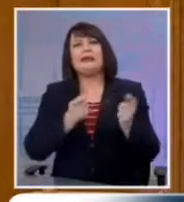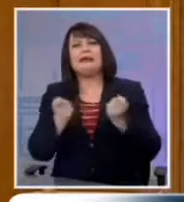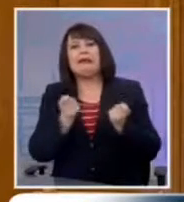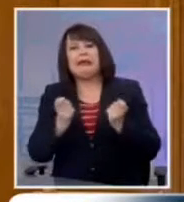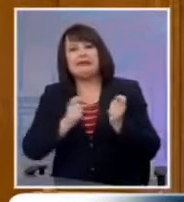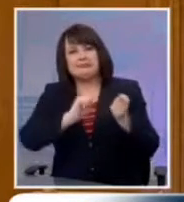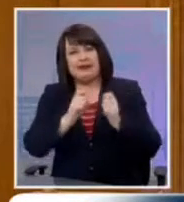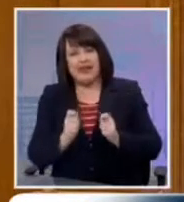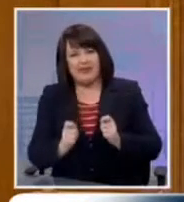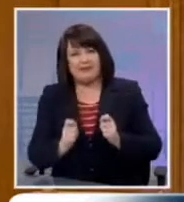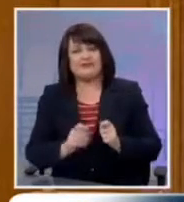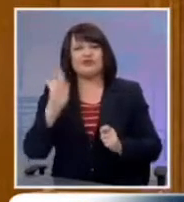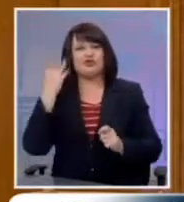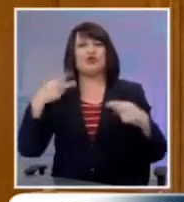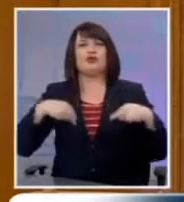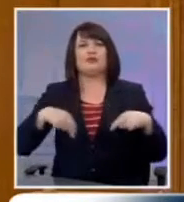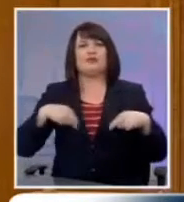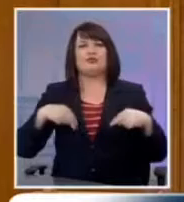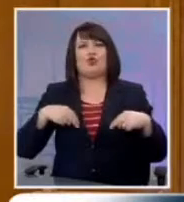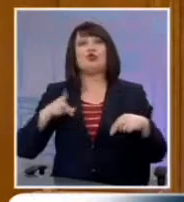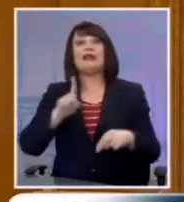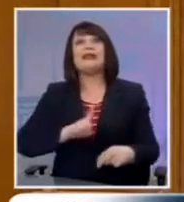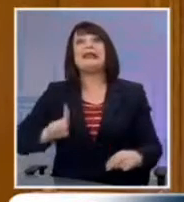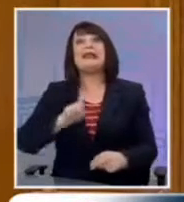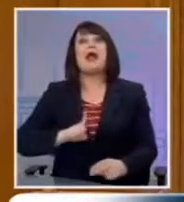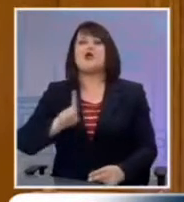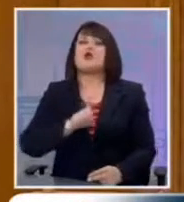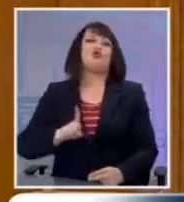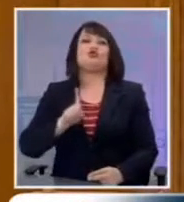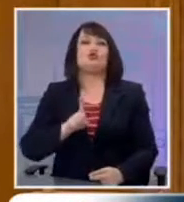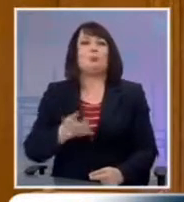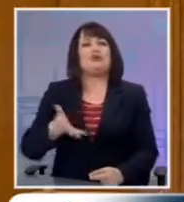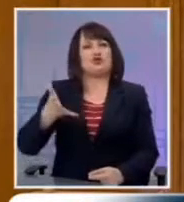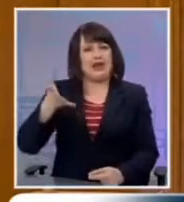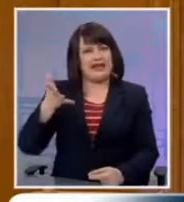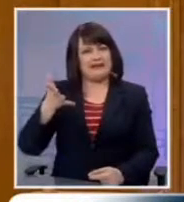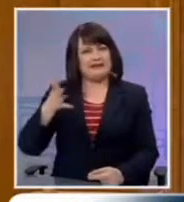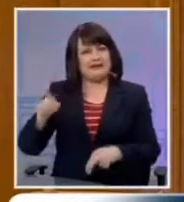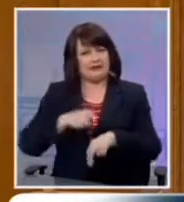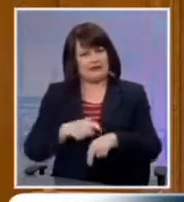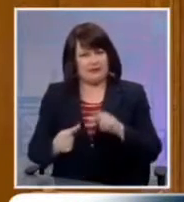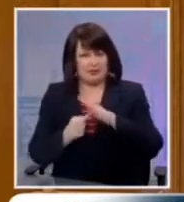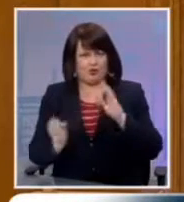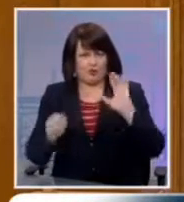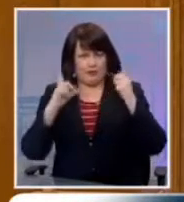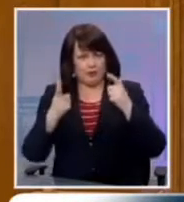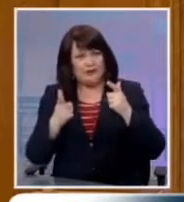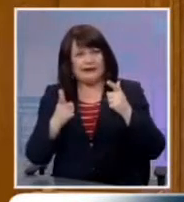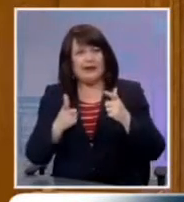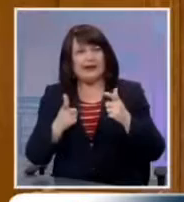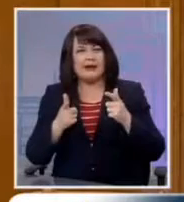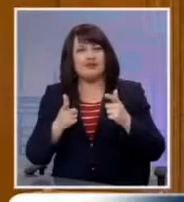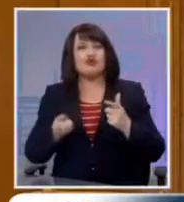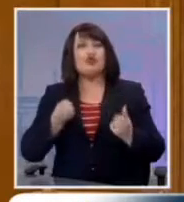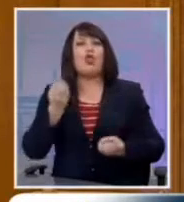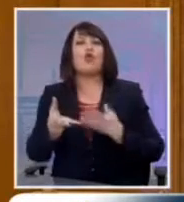επί Υπουργείας του σημερινού αρχηγού της αξιωματικής αντιπολίτευσης, του κυρίου Μητσοτάκη, που